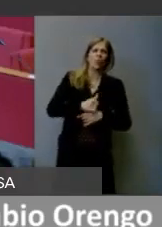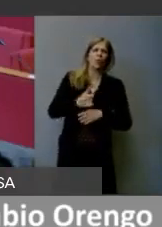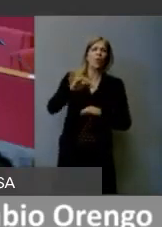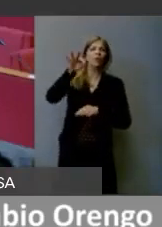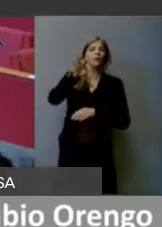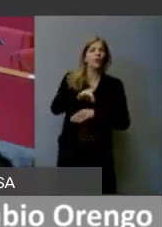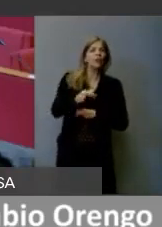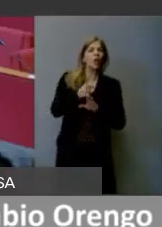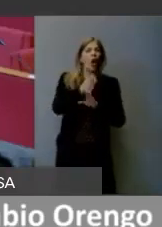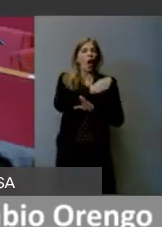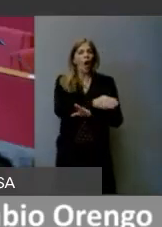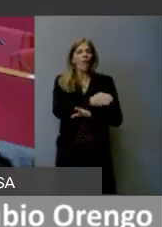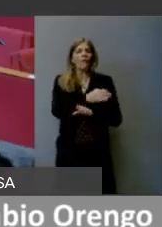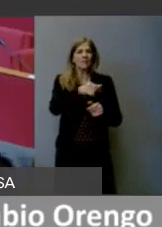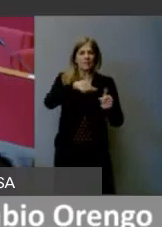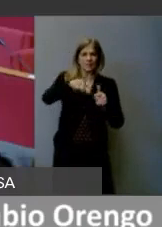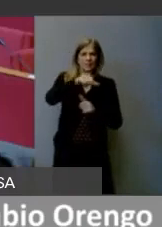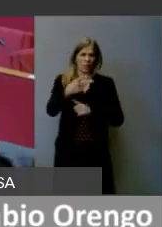successiva.